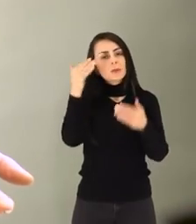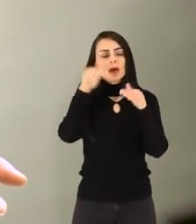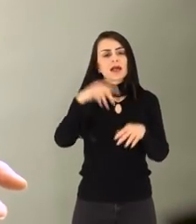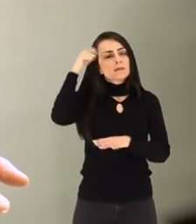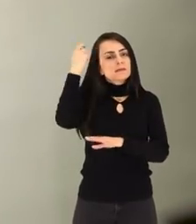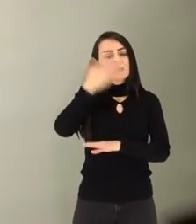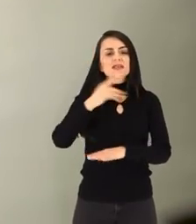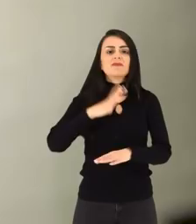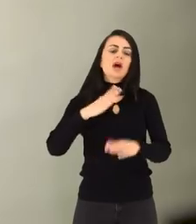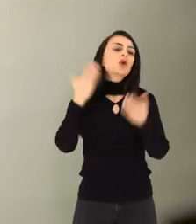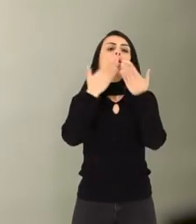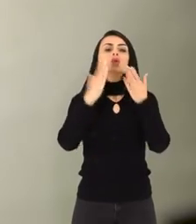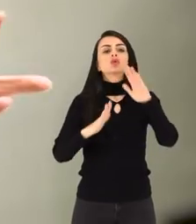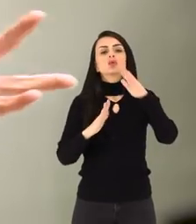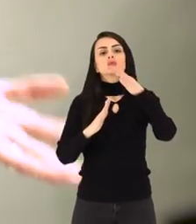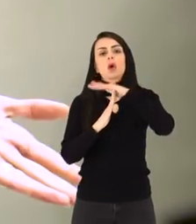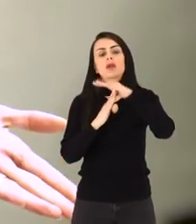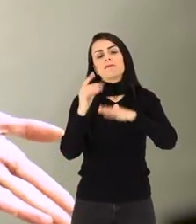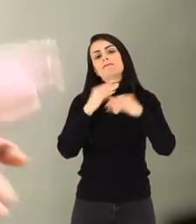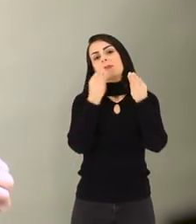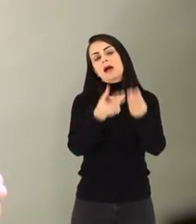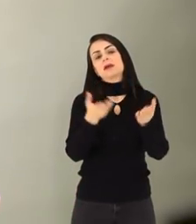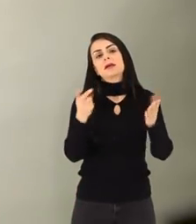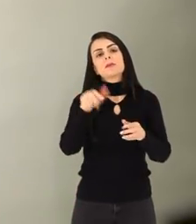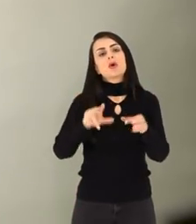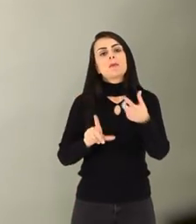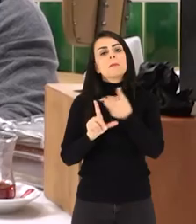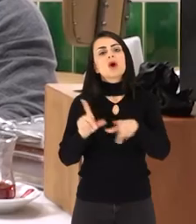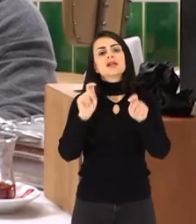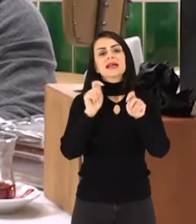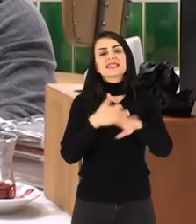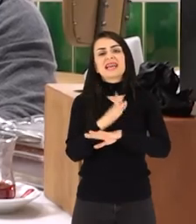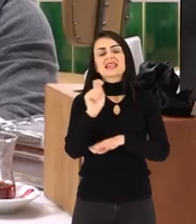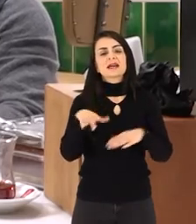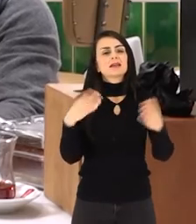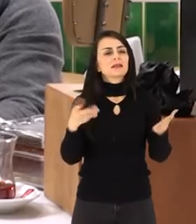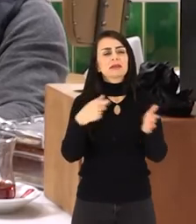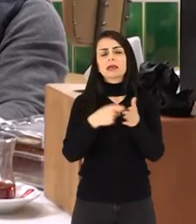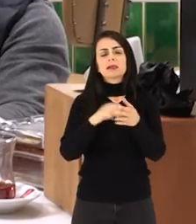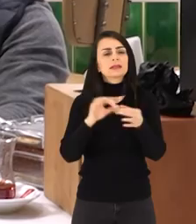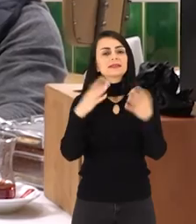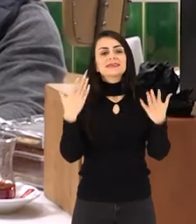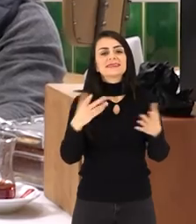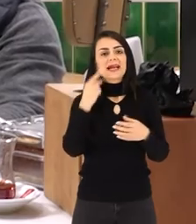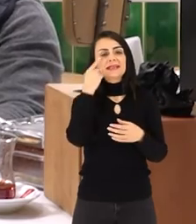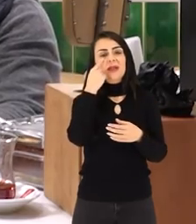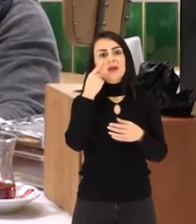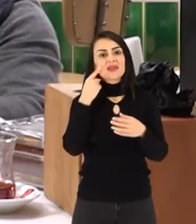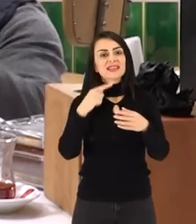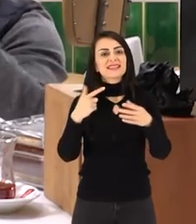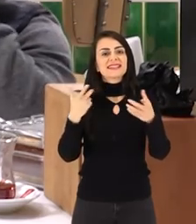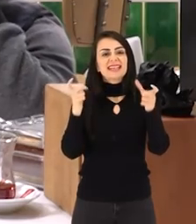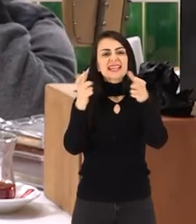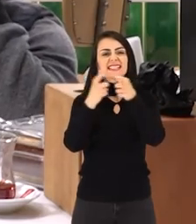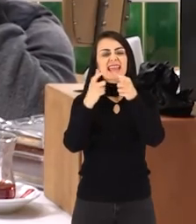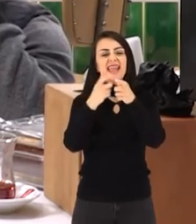Tamam. Okulun dondurmuş oldum. O projeyi gerçekleştirdik. Ne o proje? Saklamıyor sana ya. Gözyaşı çetesi